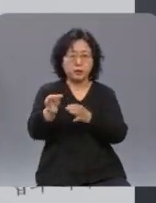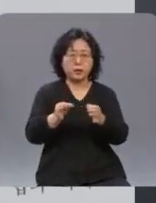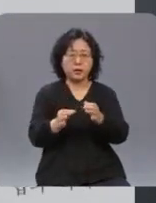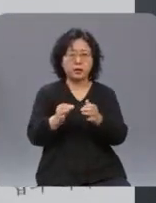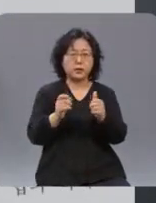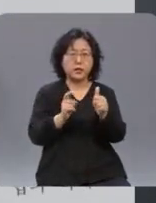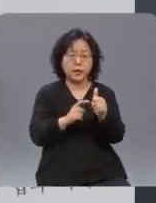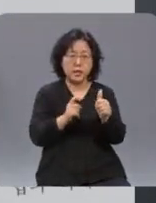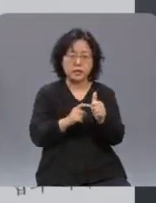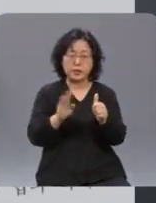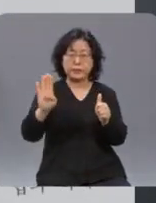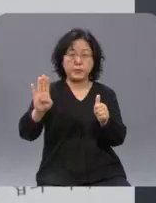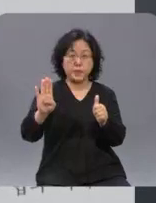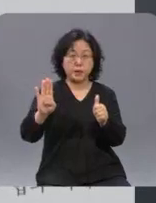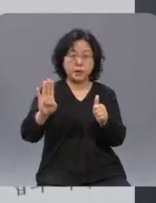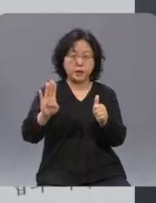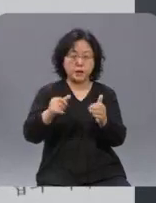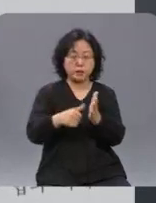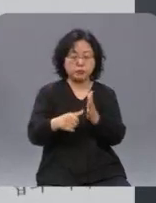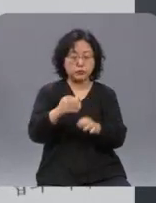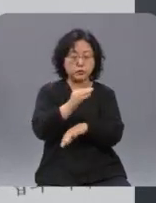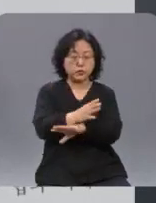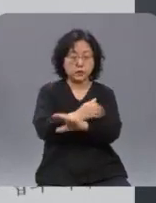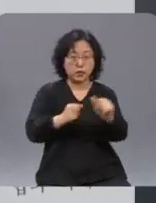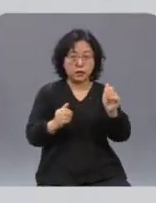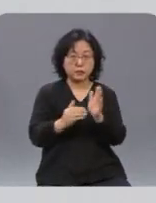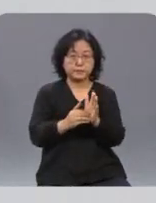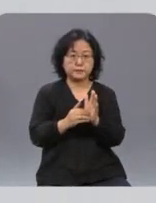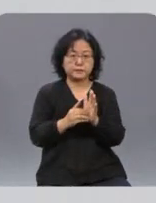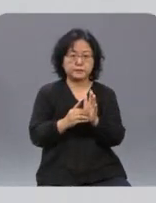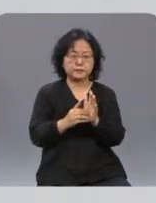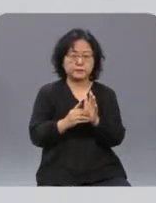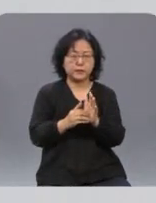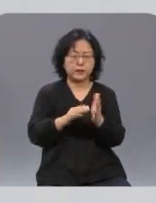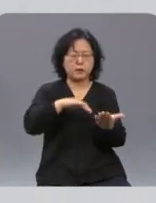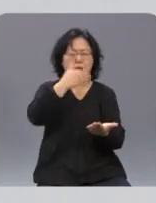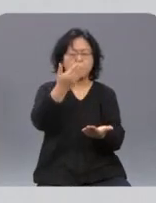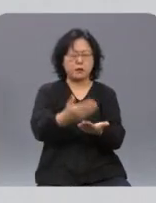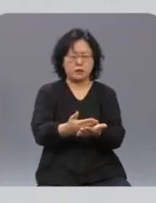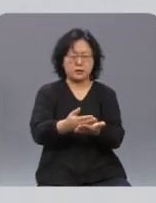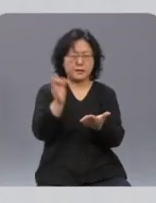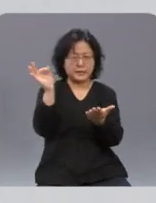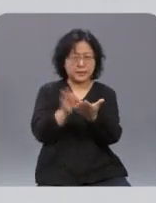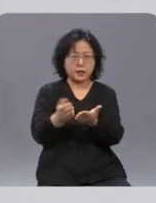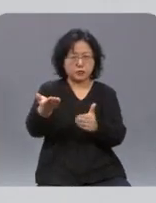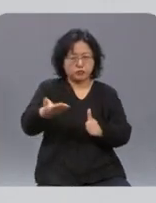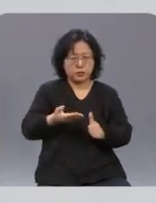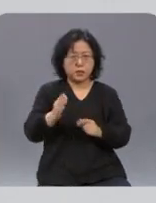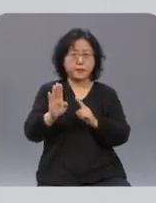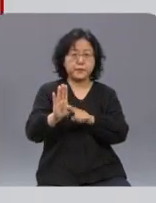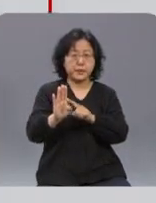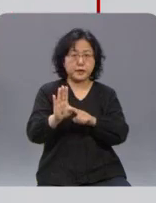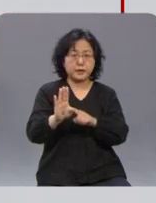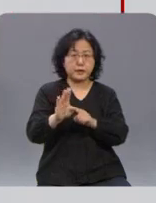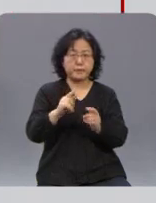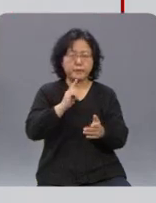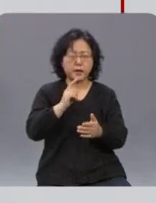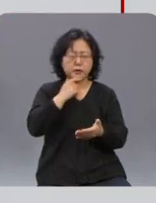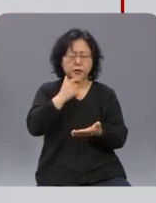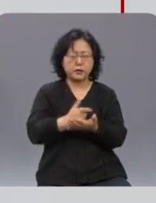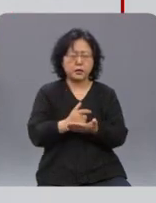a씨는 지난해 bc와 물품 구매 계약을 맺었습니다 대량으로 싸게 공급해주겠다는 b씨의 말의 소가